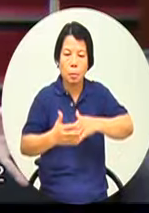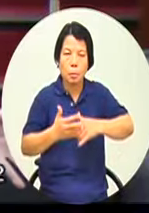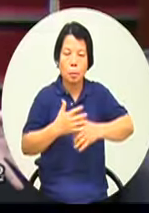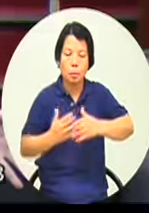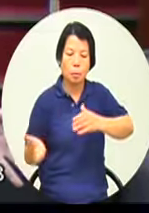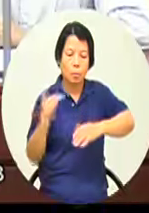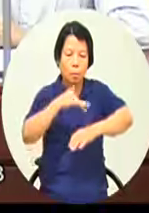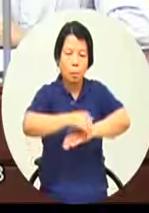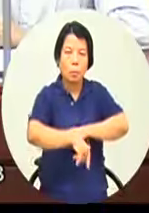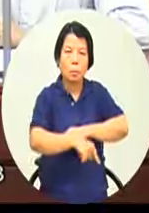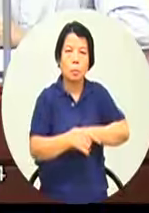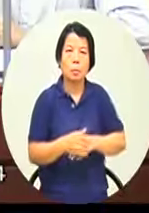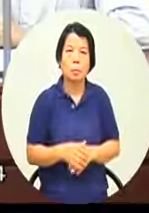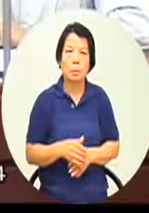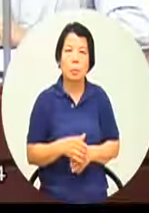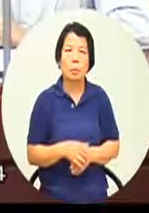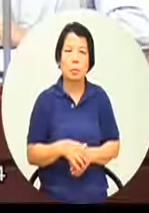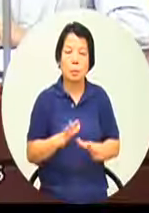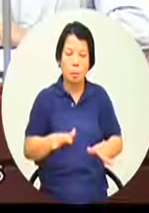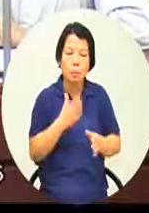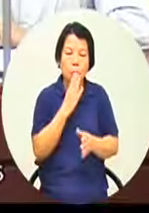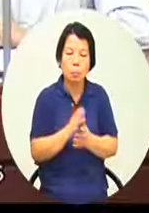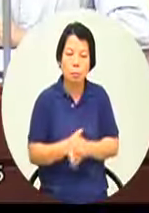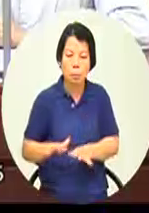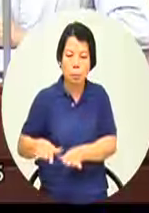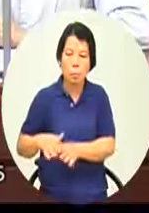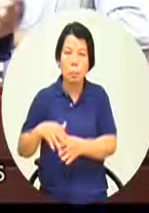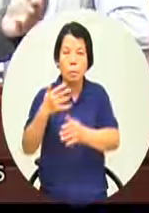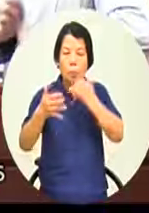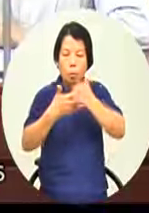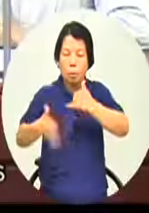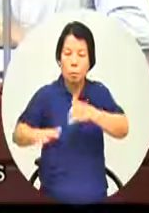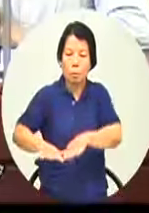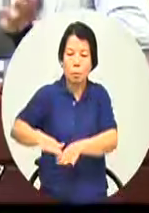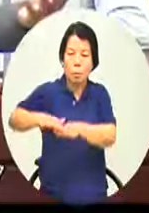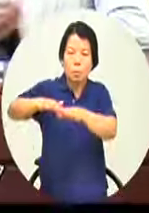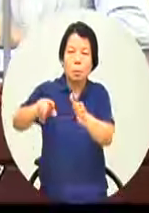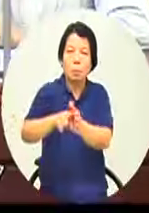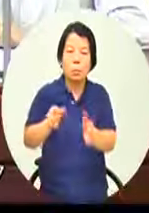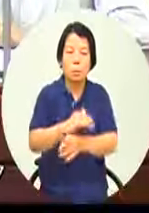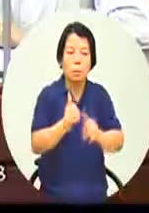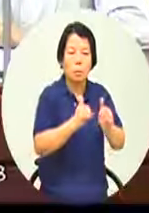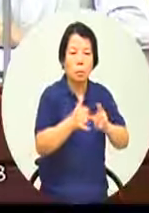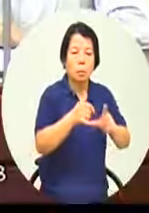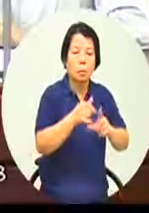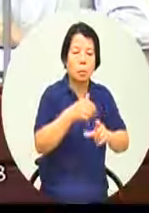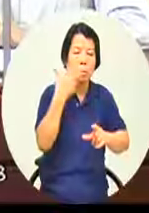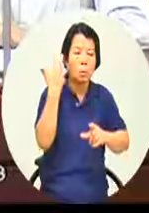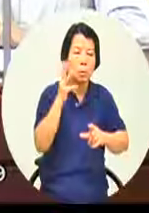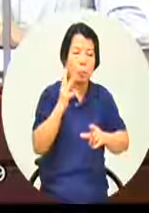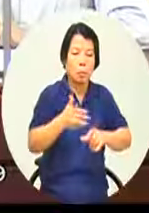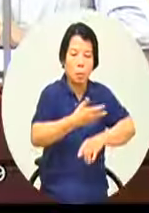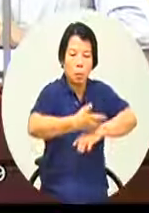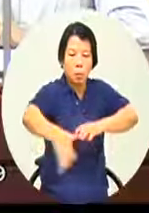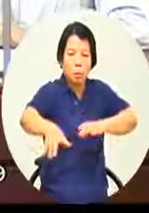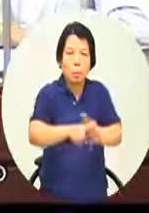个刚好是在那个涨潮的这个过程当中，市区的水如果要排出去，那个水